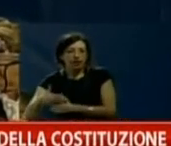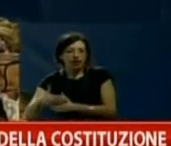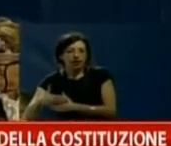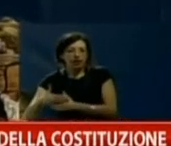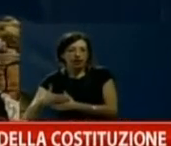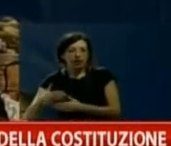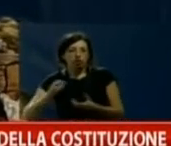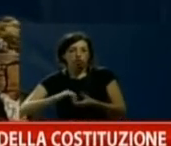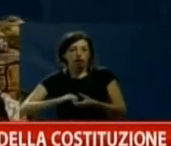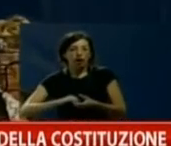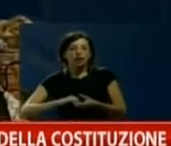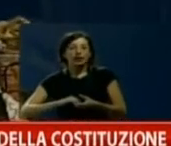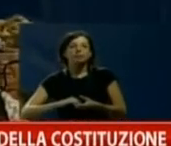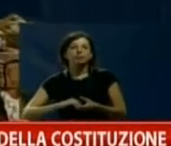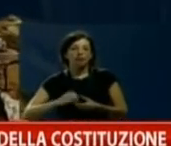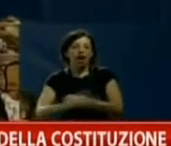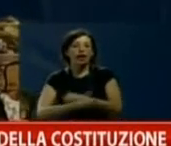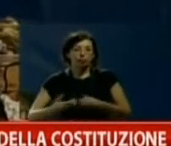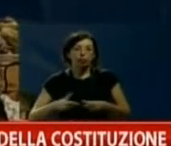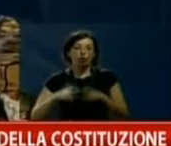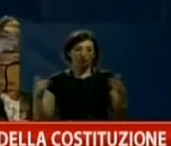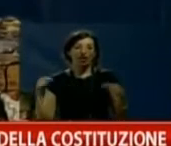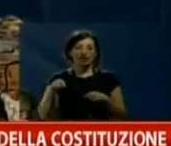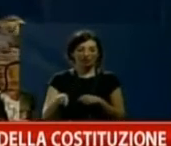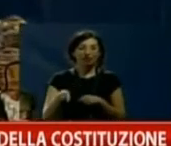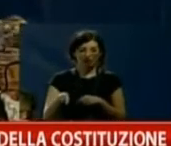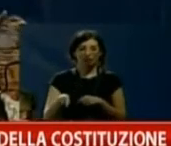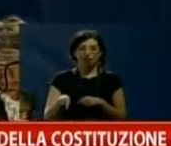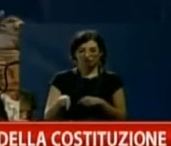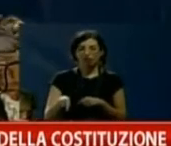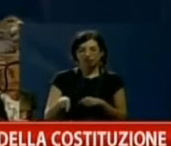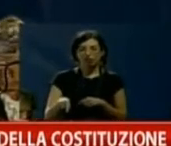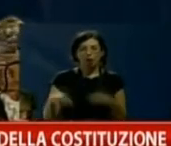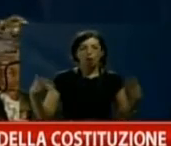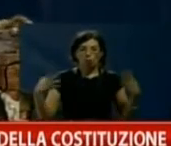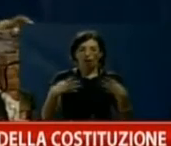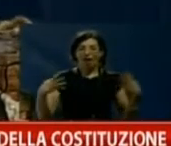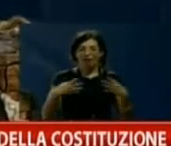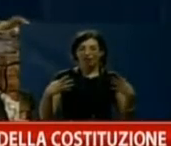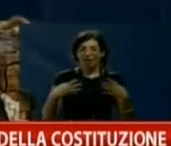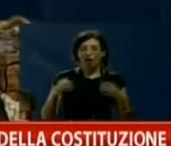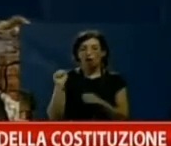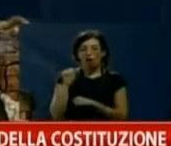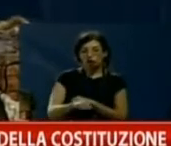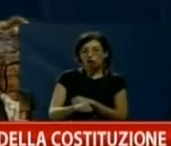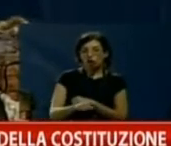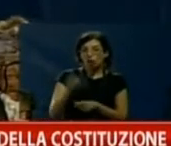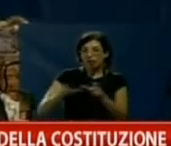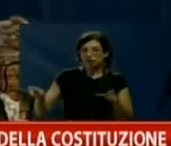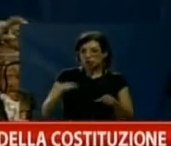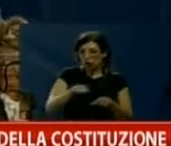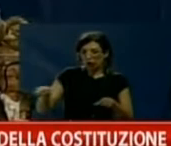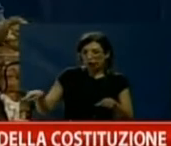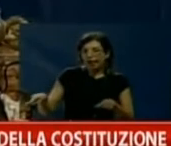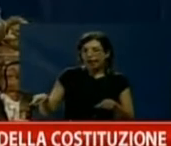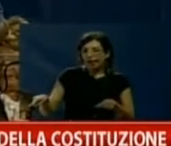in conflitto con i tradizionali le tradizionali persone che vanno lì a queste mense e che